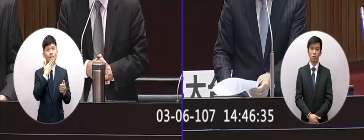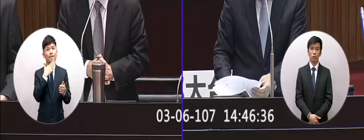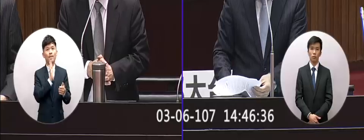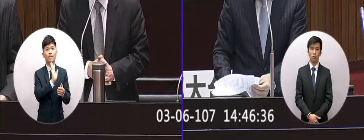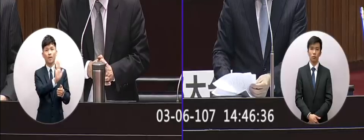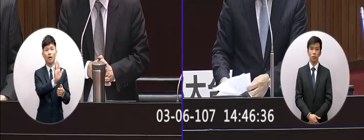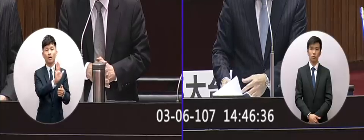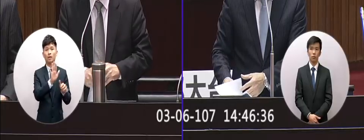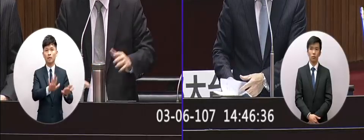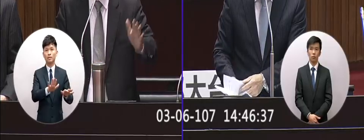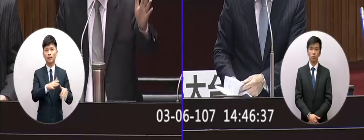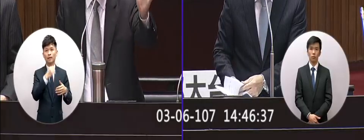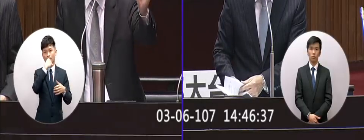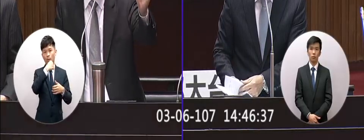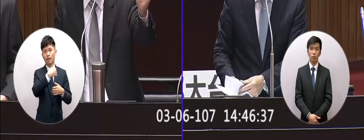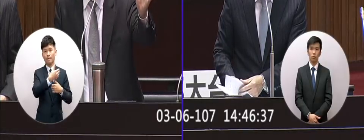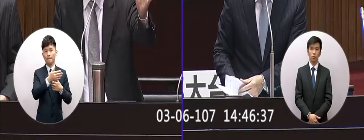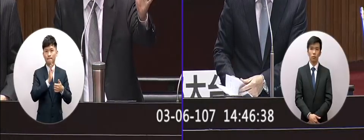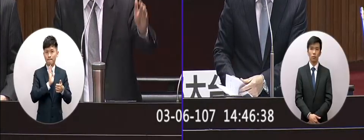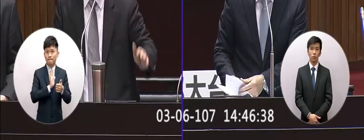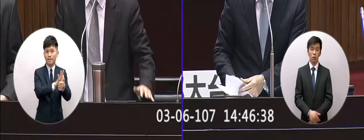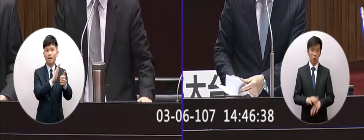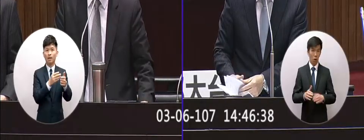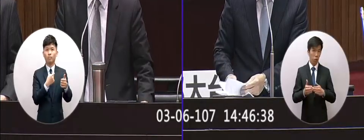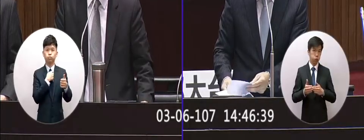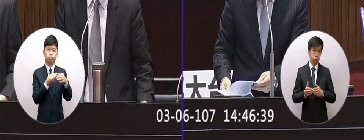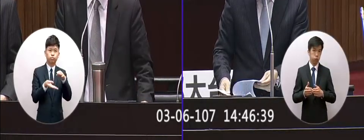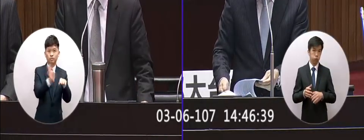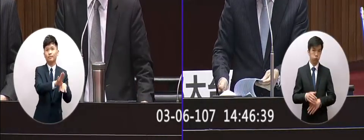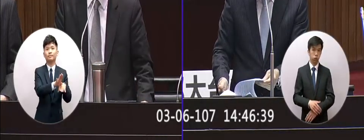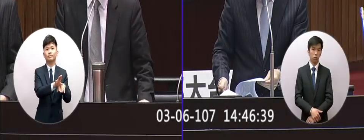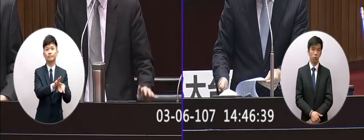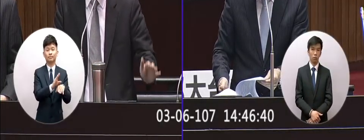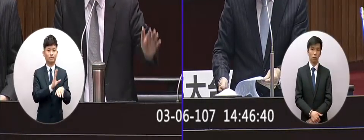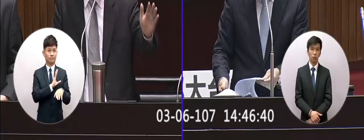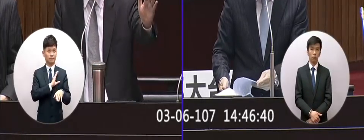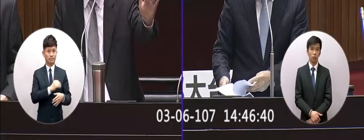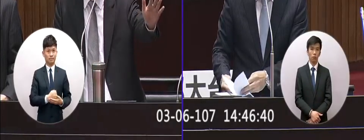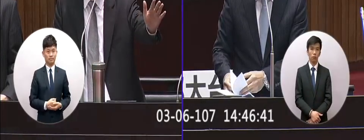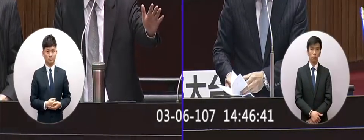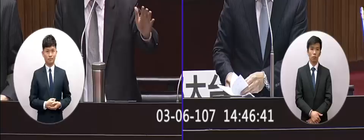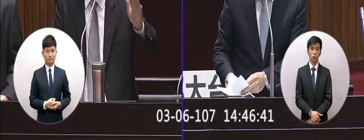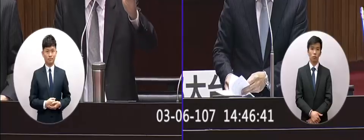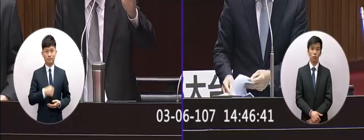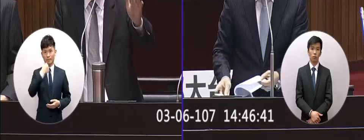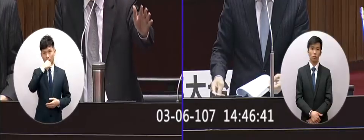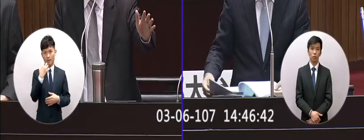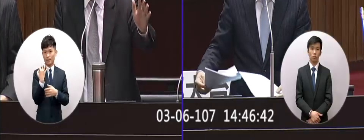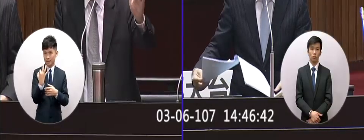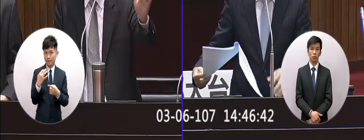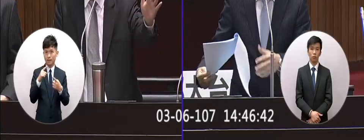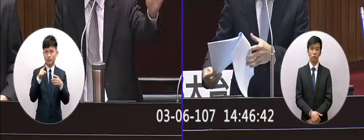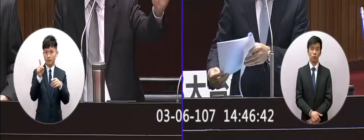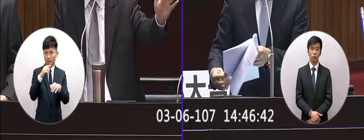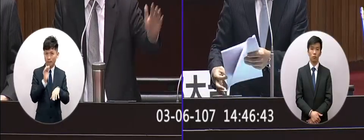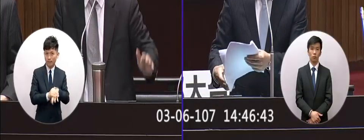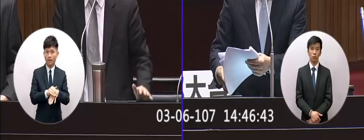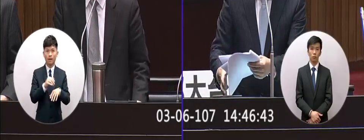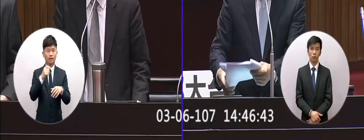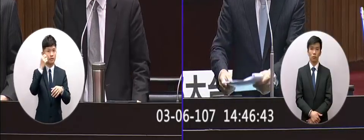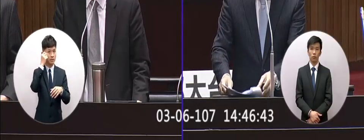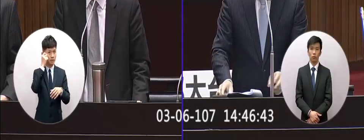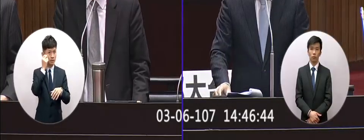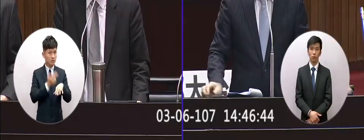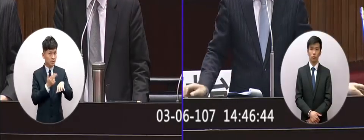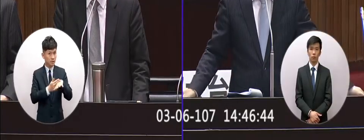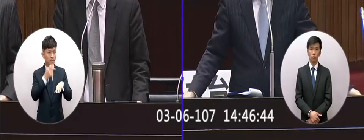需要台湾的协助了。 现在更需要， 当然需要啊。台湾的资金、人才、技术、智慧